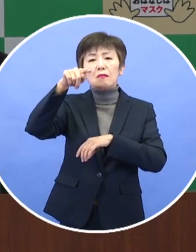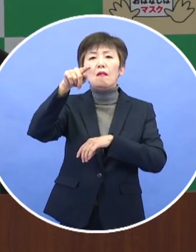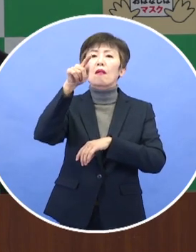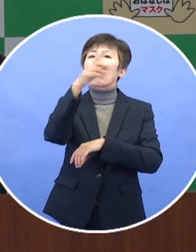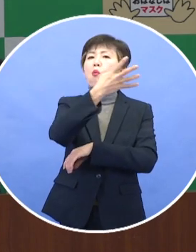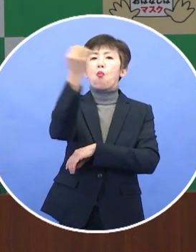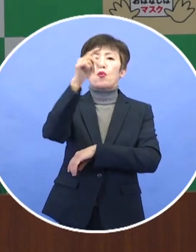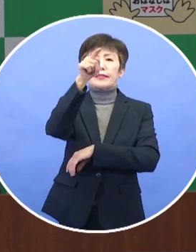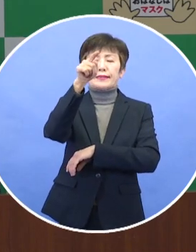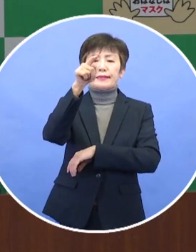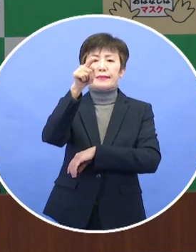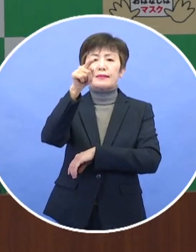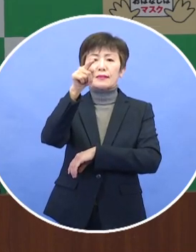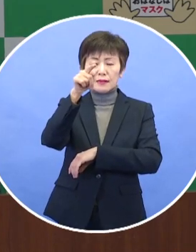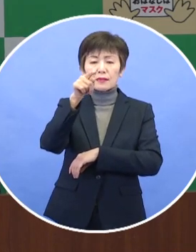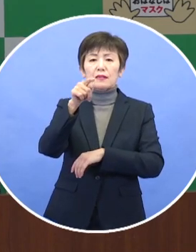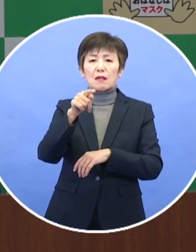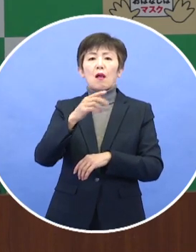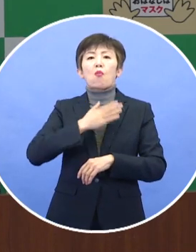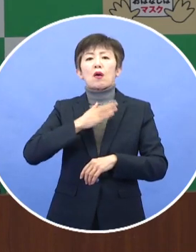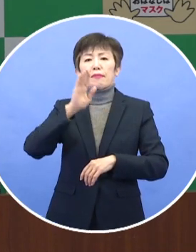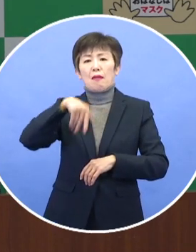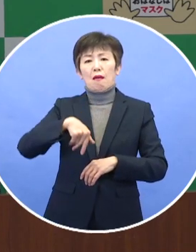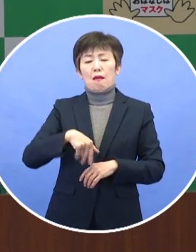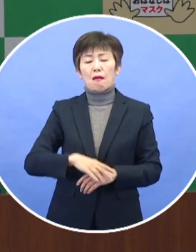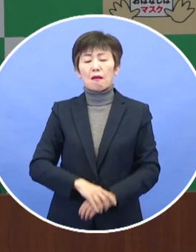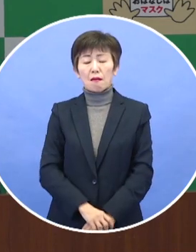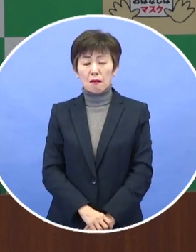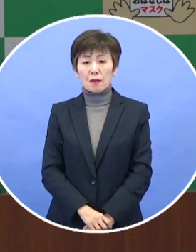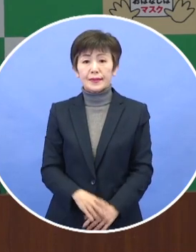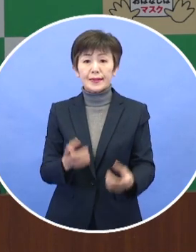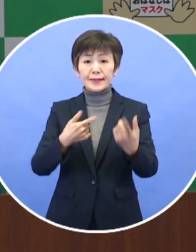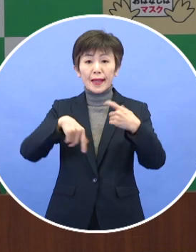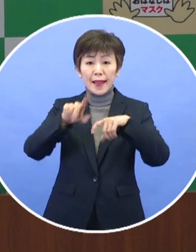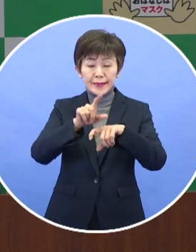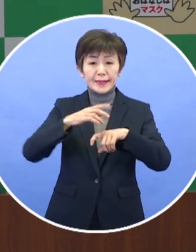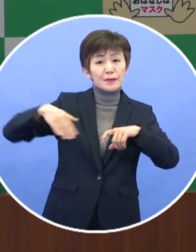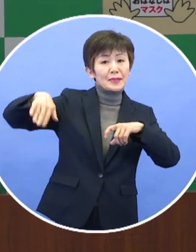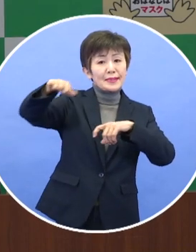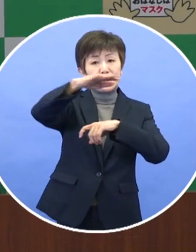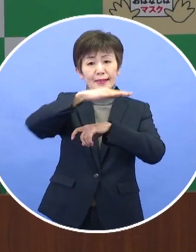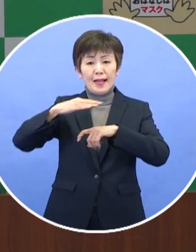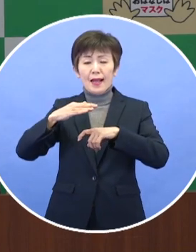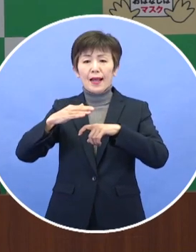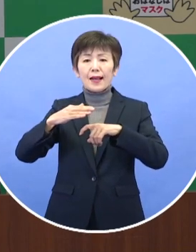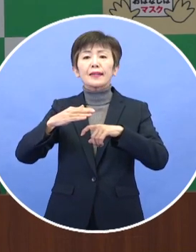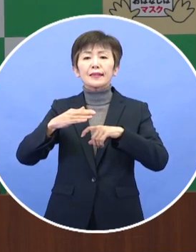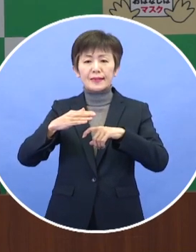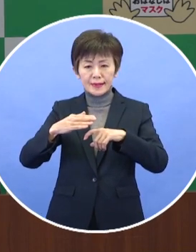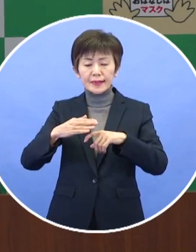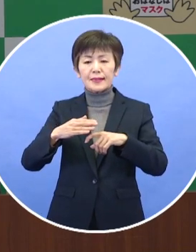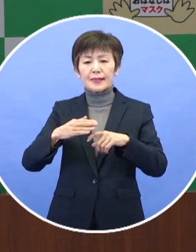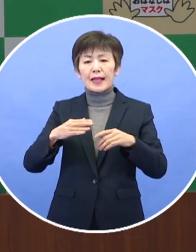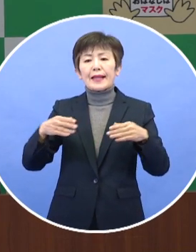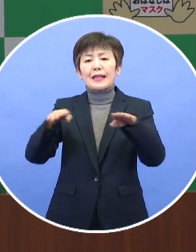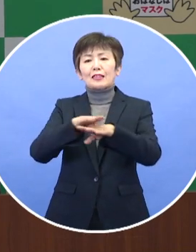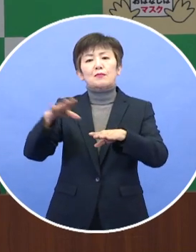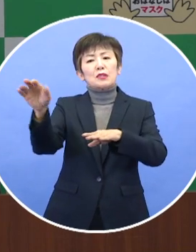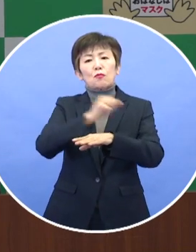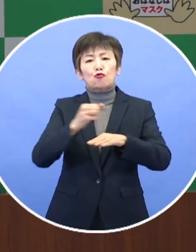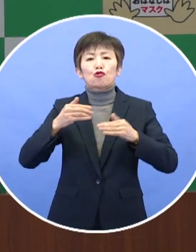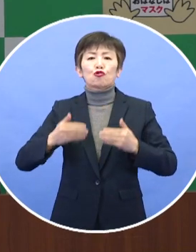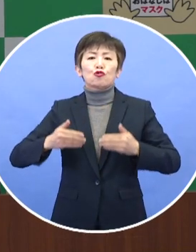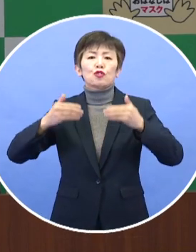こういうことに今なっているところでございまして、これをですね、さらに、みんなに推進をしていきたいというふうに考えております